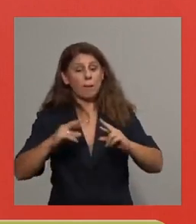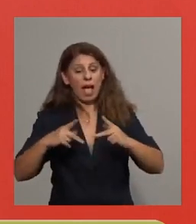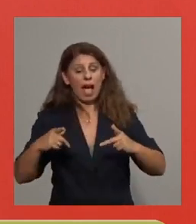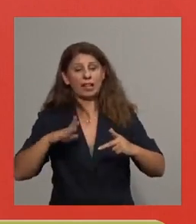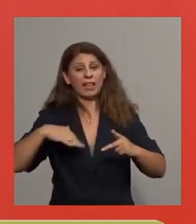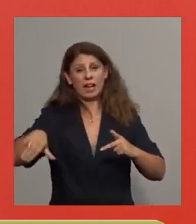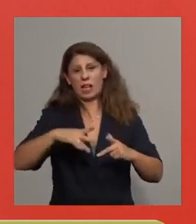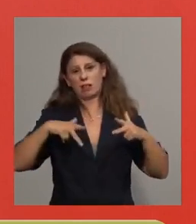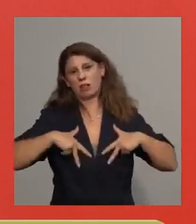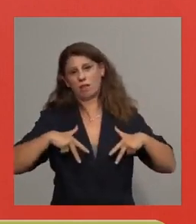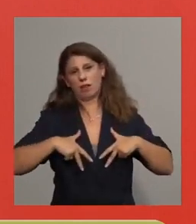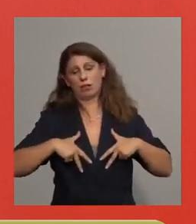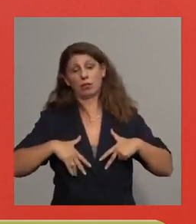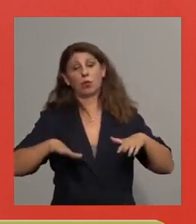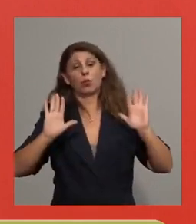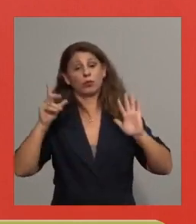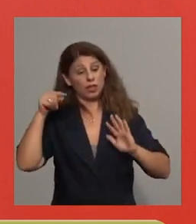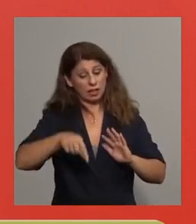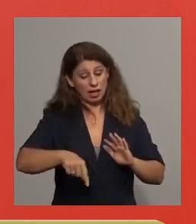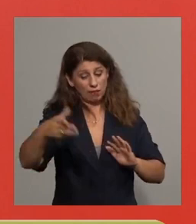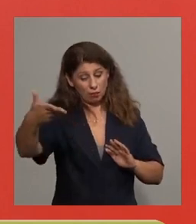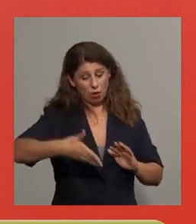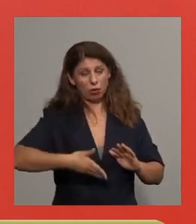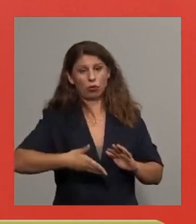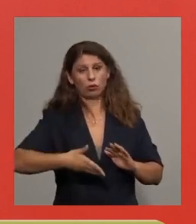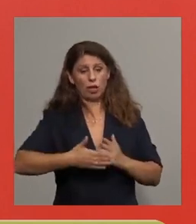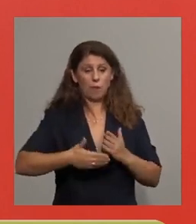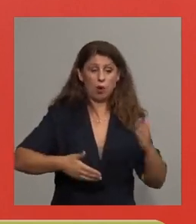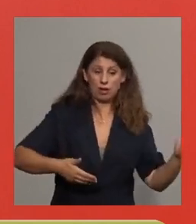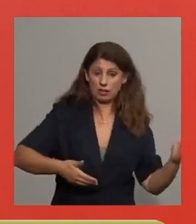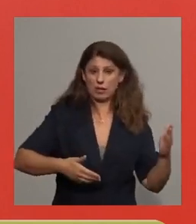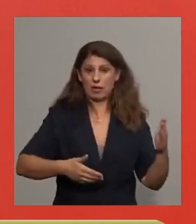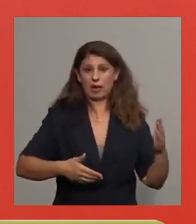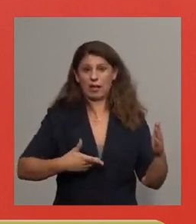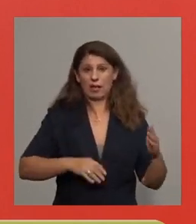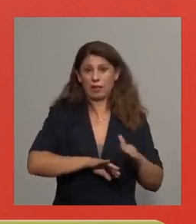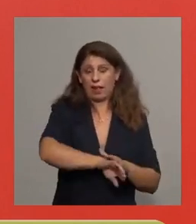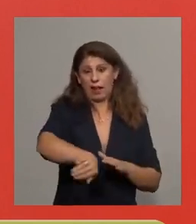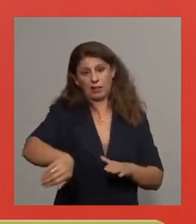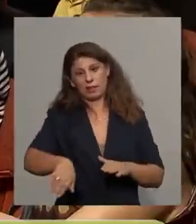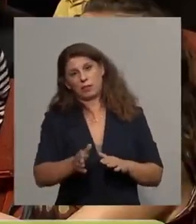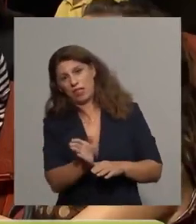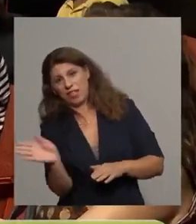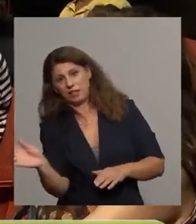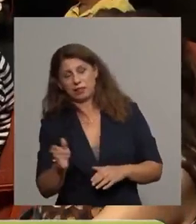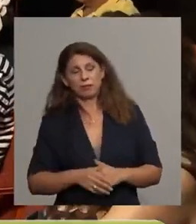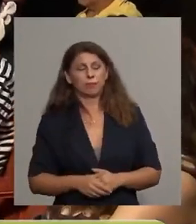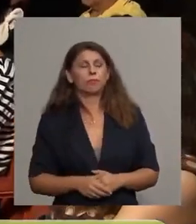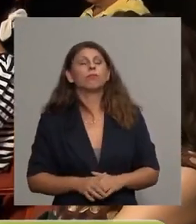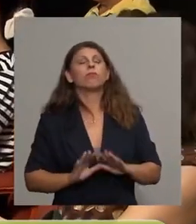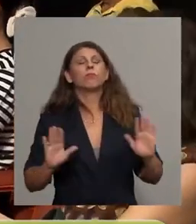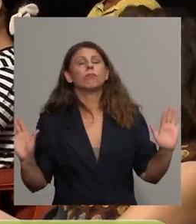αντιλαϊκή κυβέρνηση, ούτε και αυτή που ερχόταν από αριστερά για να στρίψει τελικά δεξιά.